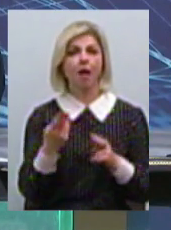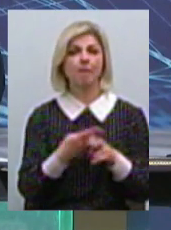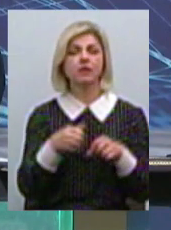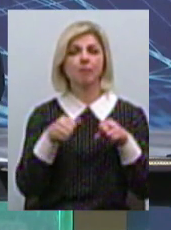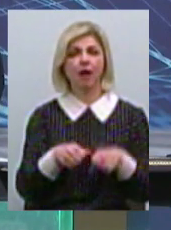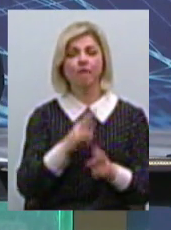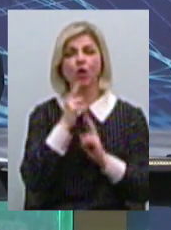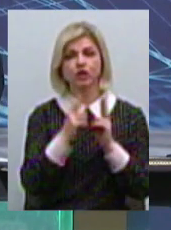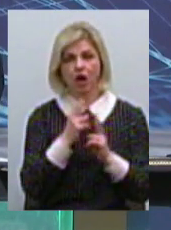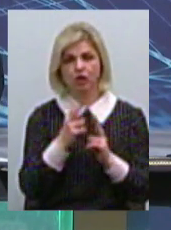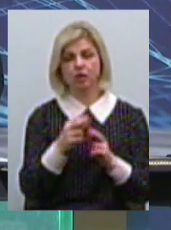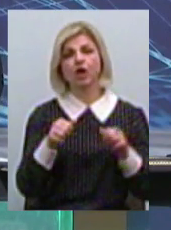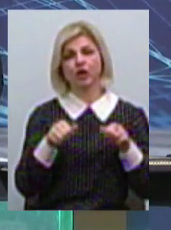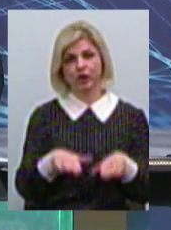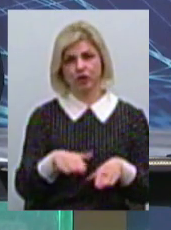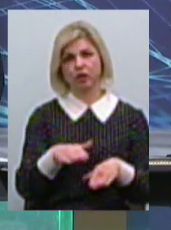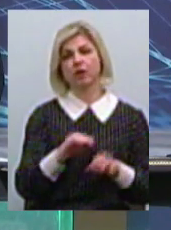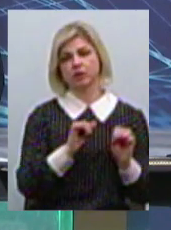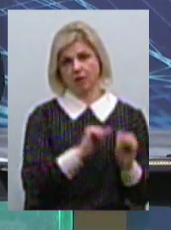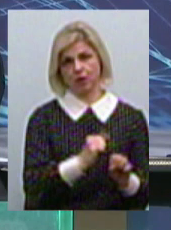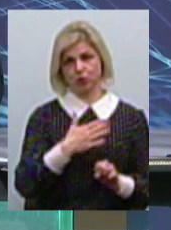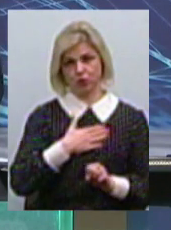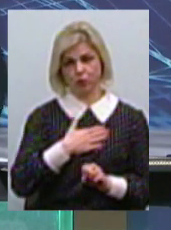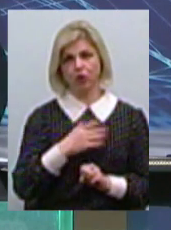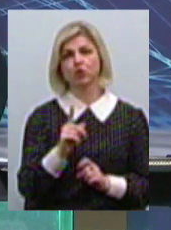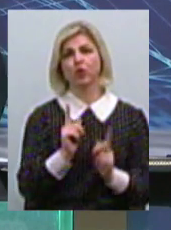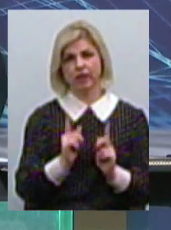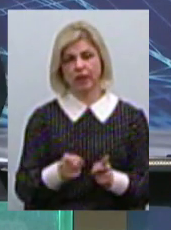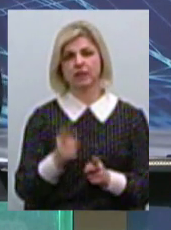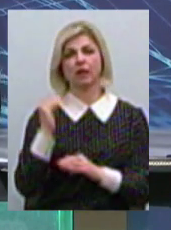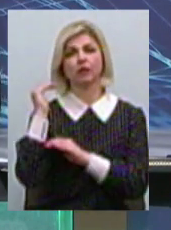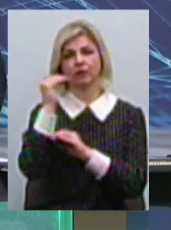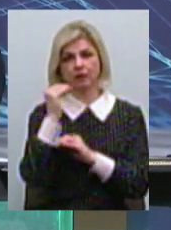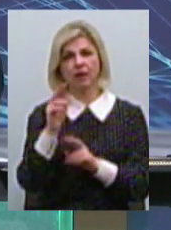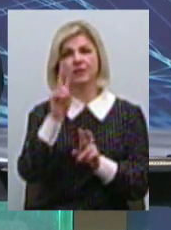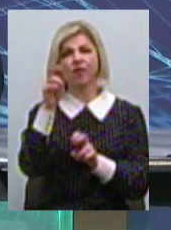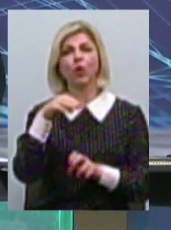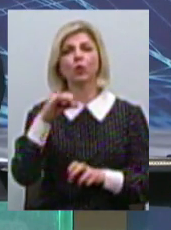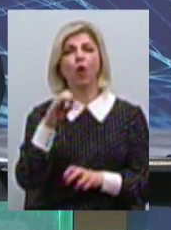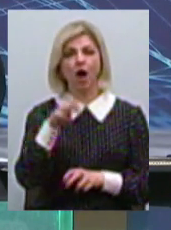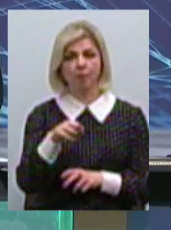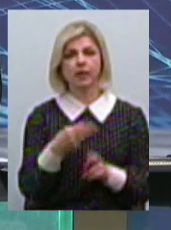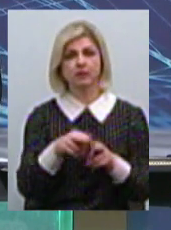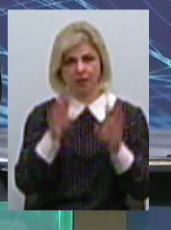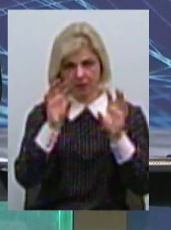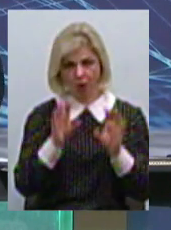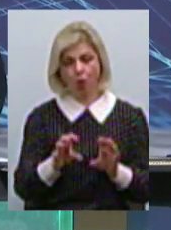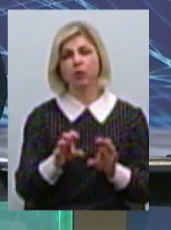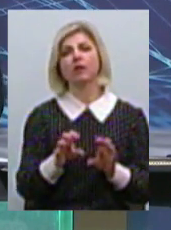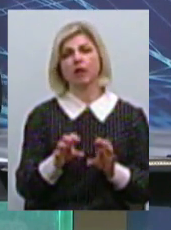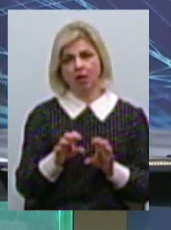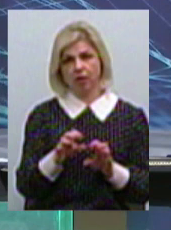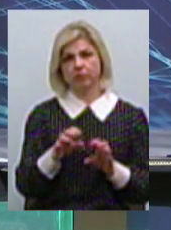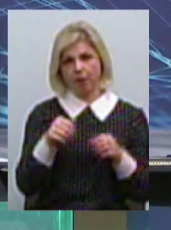оскарження прийняли рішення нашу сторону, те, що дійсно Трукам – це законний спосіб вимірювання швидкості. І